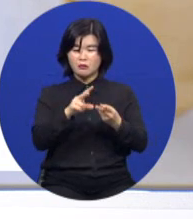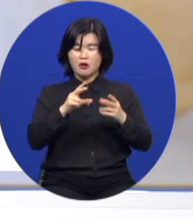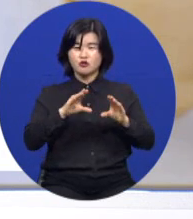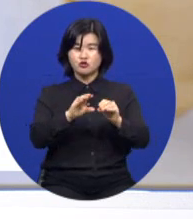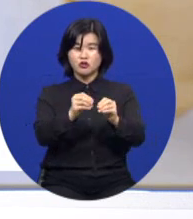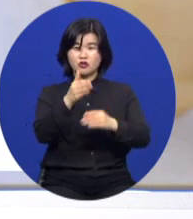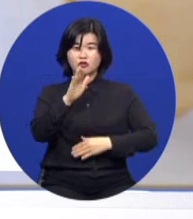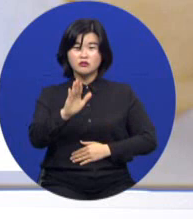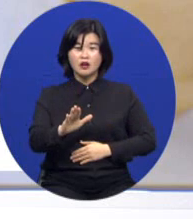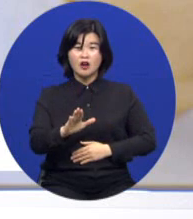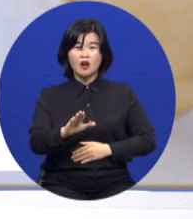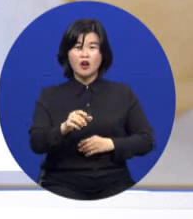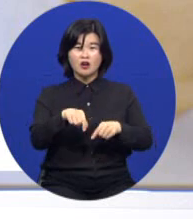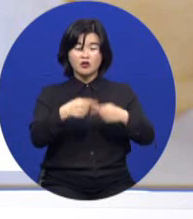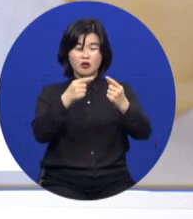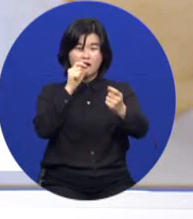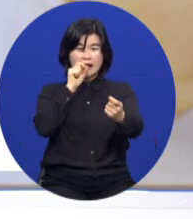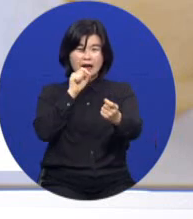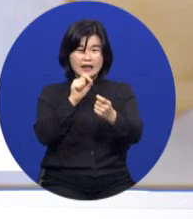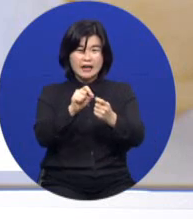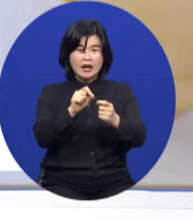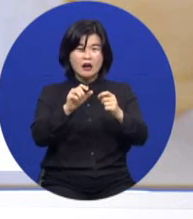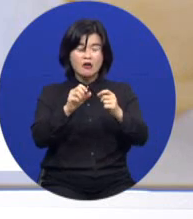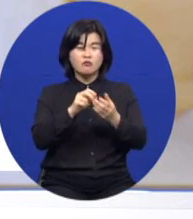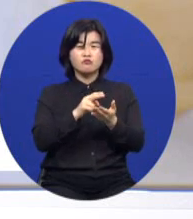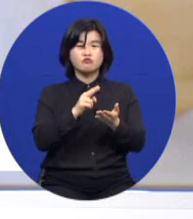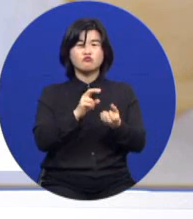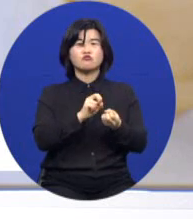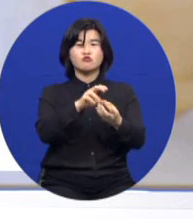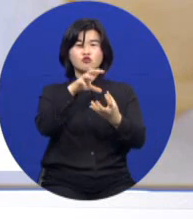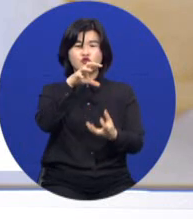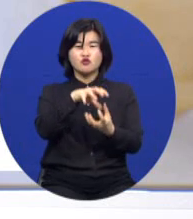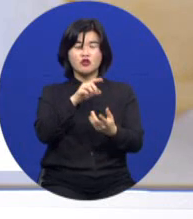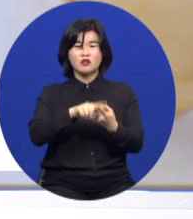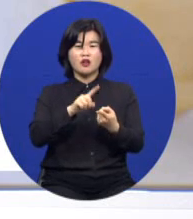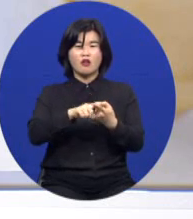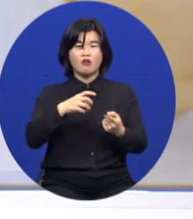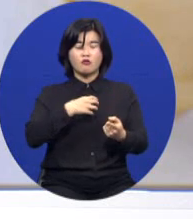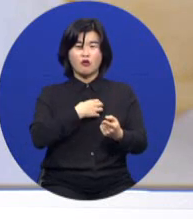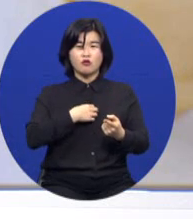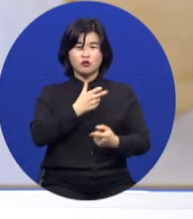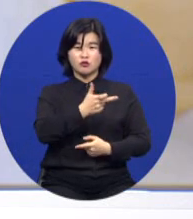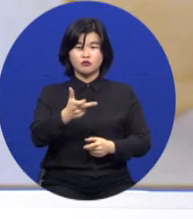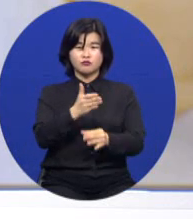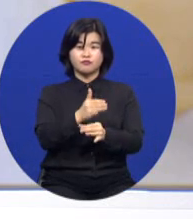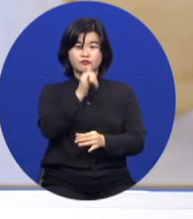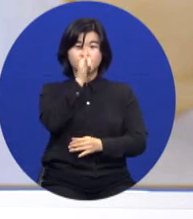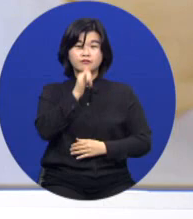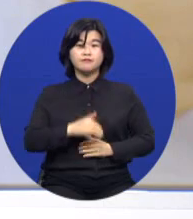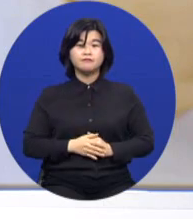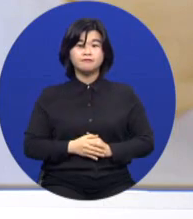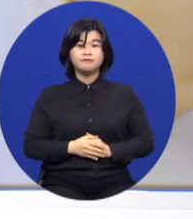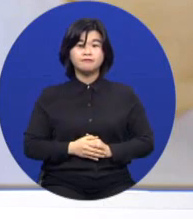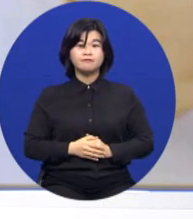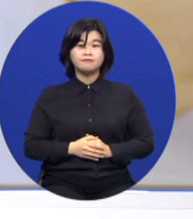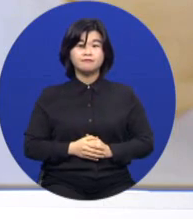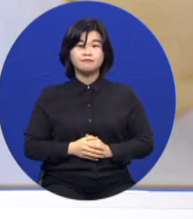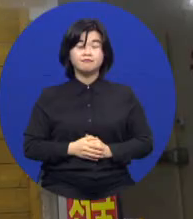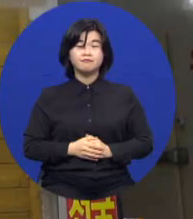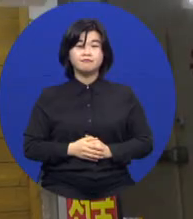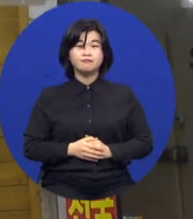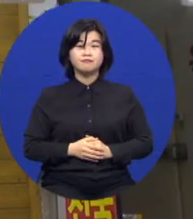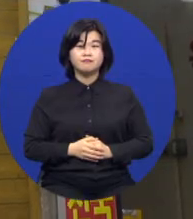중단된 가운데 설 연휴를 앞두고 물류에 대한 우려도 나오고 있습니다. 박혜진 기자입니다.